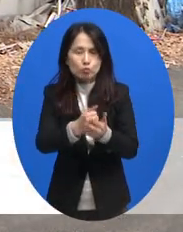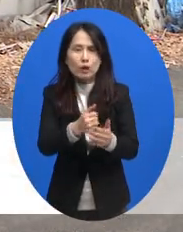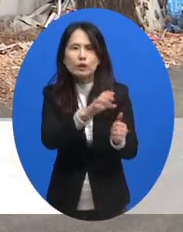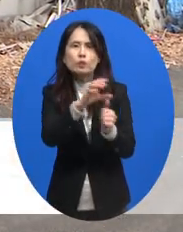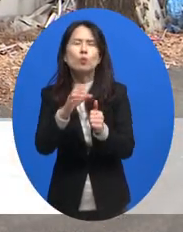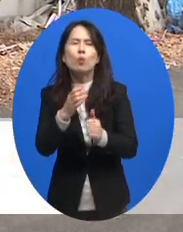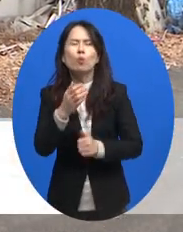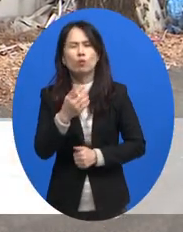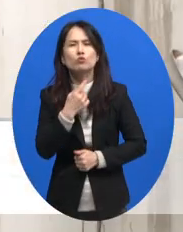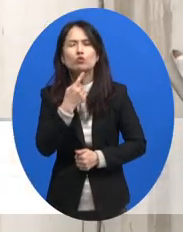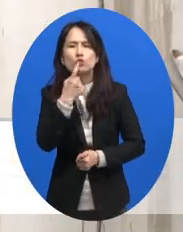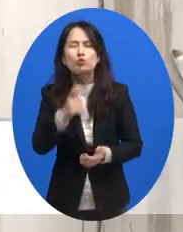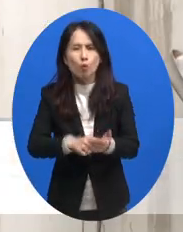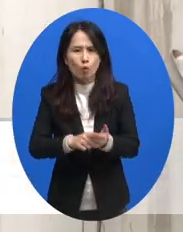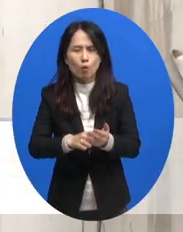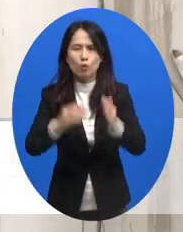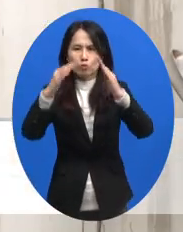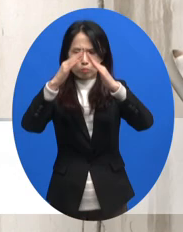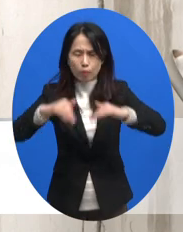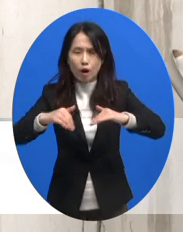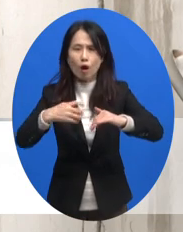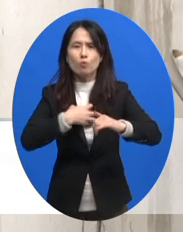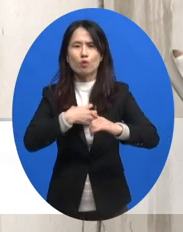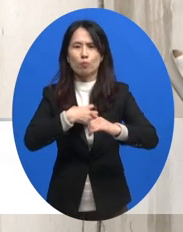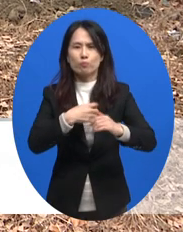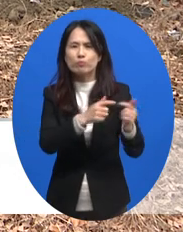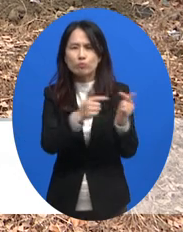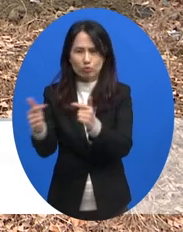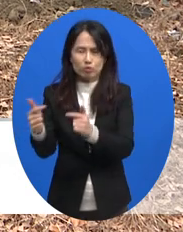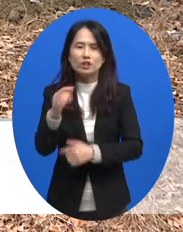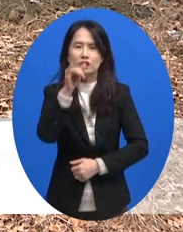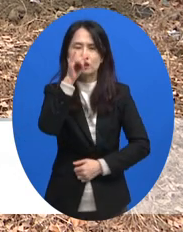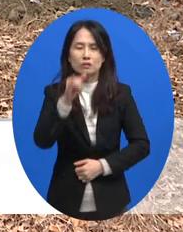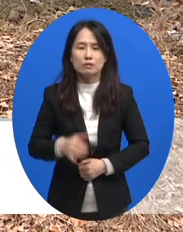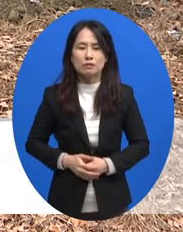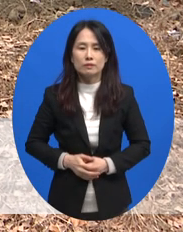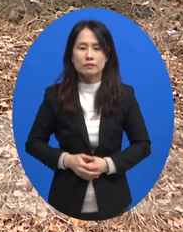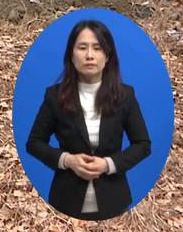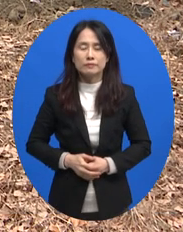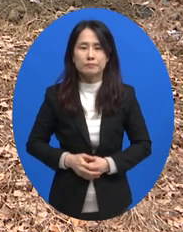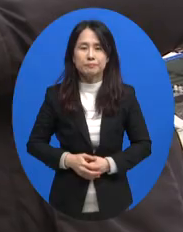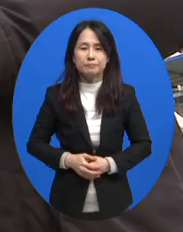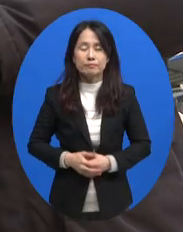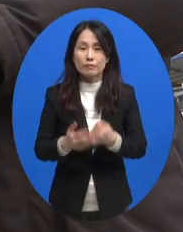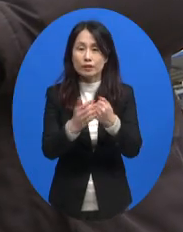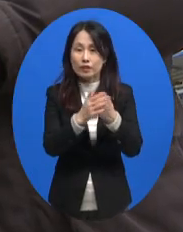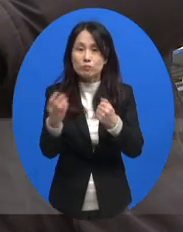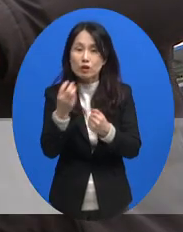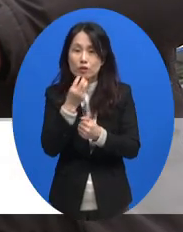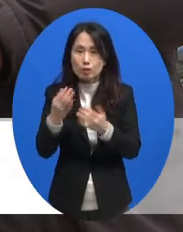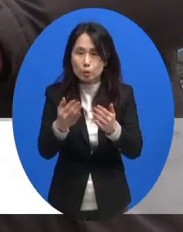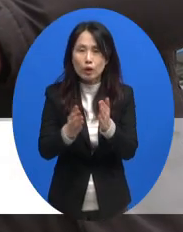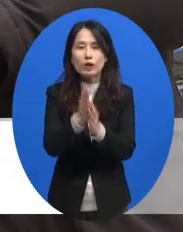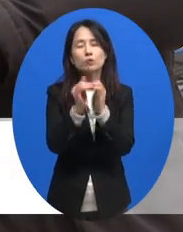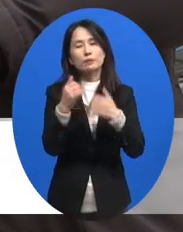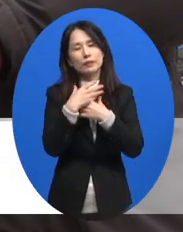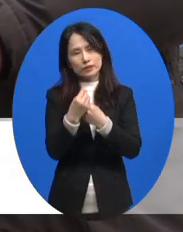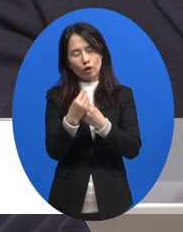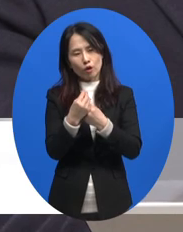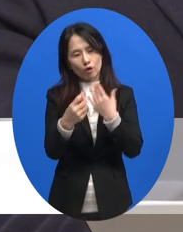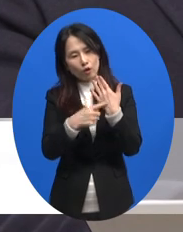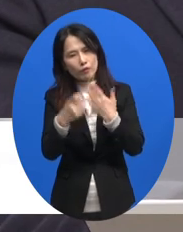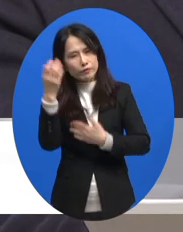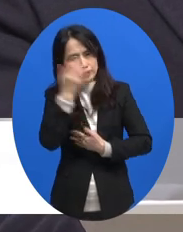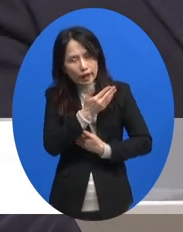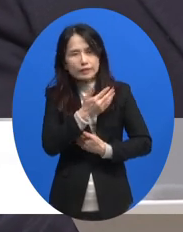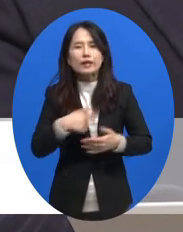이용되거나 노후된 벽이나 지붕이 무너지는 등 위험에 노출된 경우가 대부분입니다 이에 경기도가 도민 안전과 도시미관